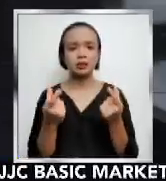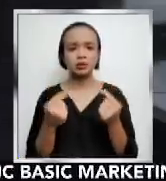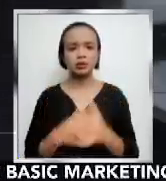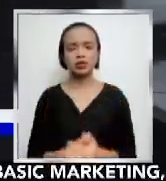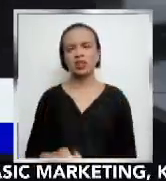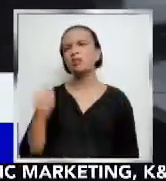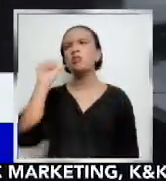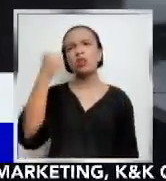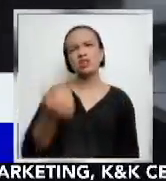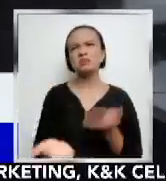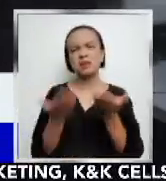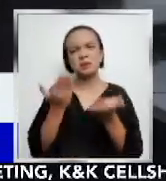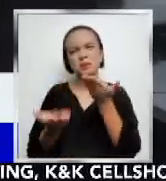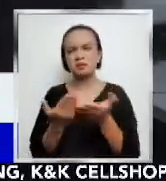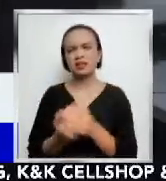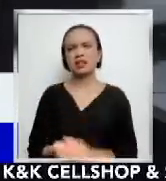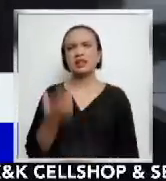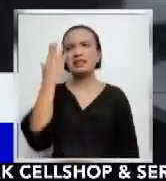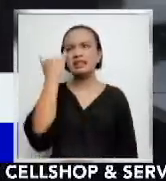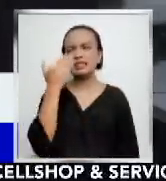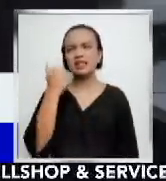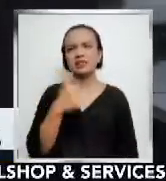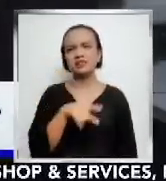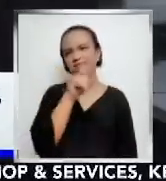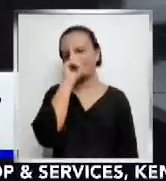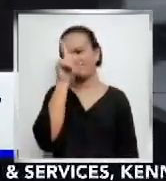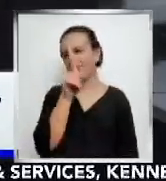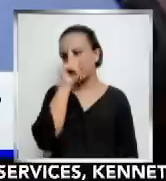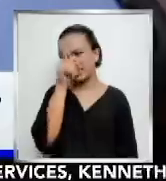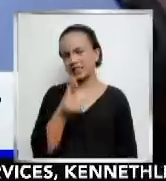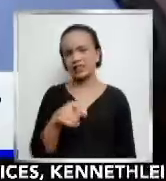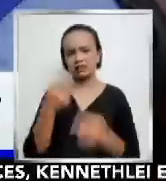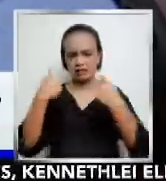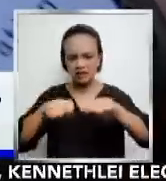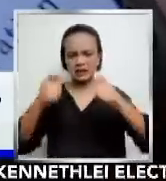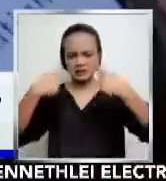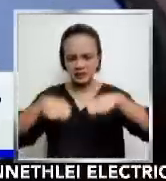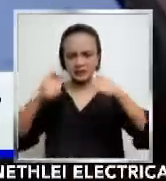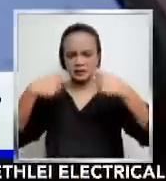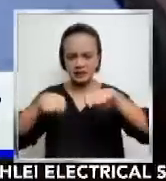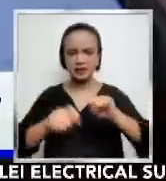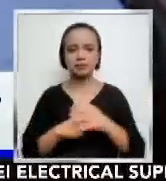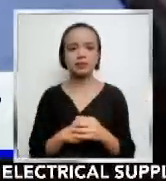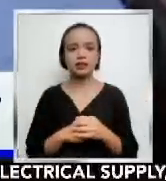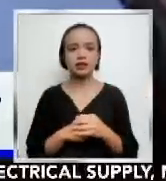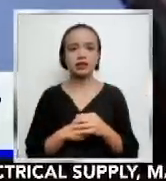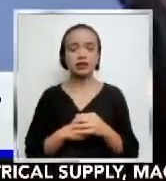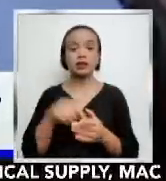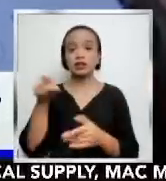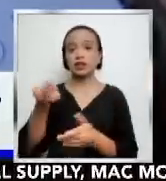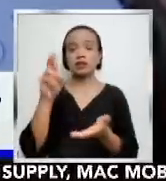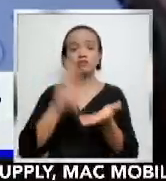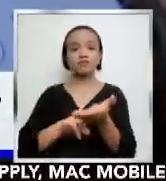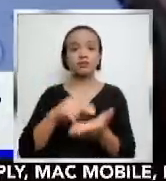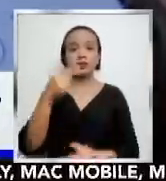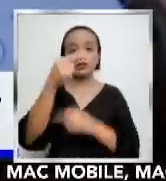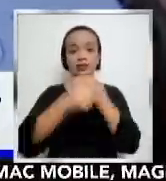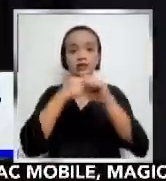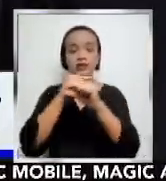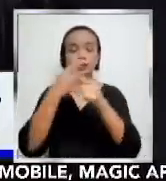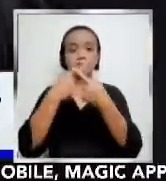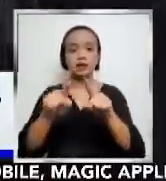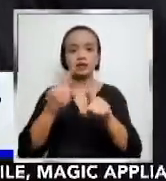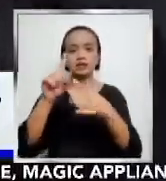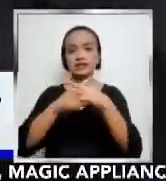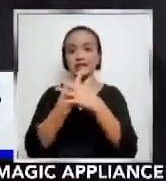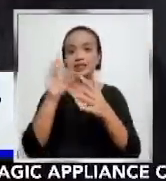po siguro kasi nakakainis po yung pag-try ng try. Subscriber siya ng Globe Telecom pero simula alas 7 ng umaga